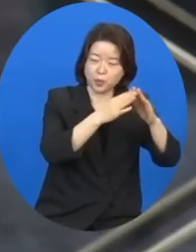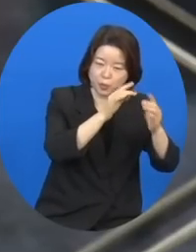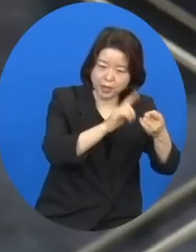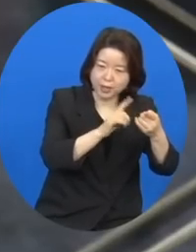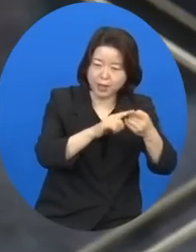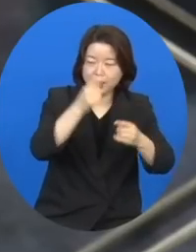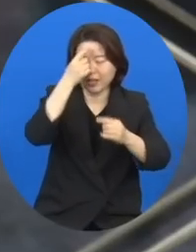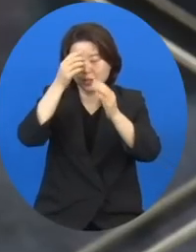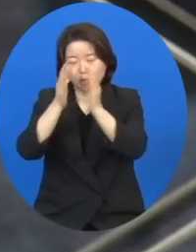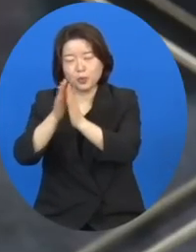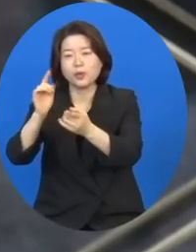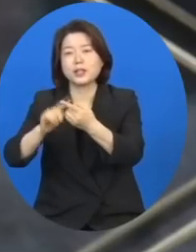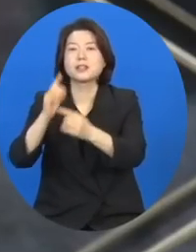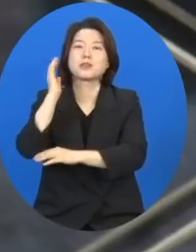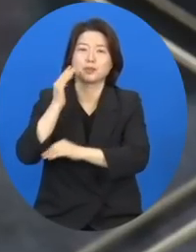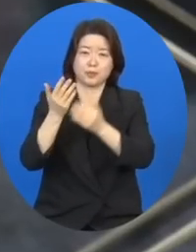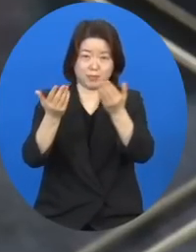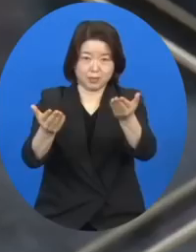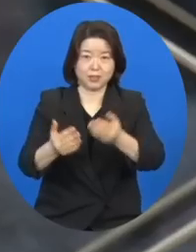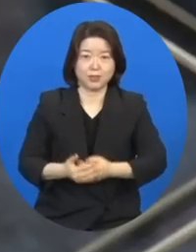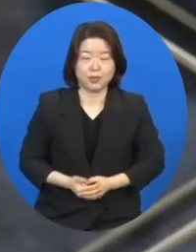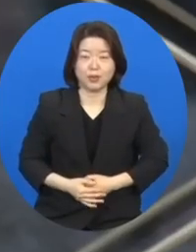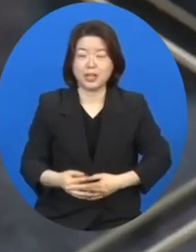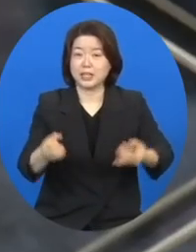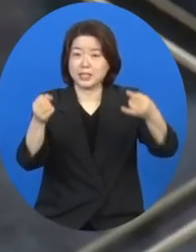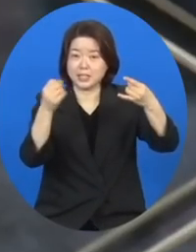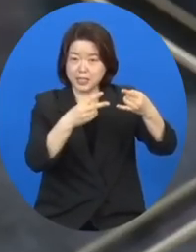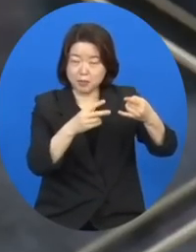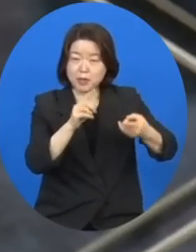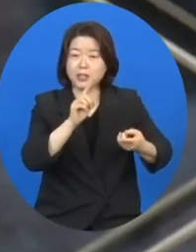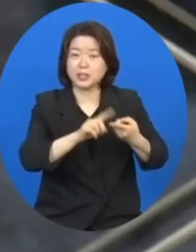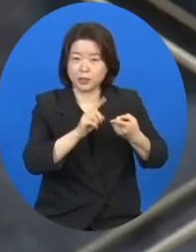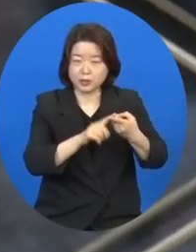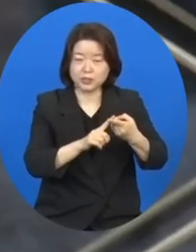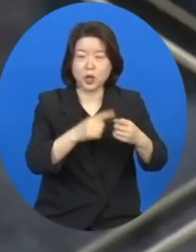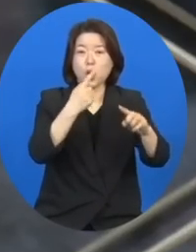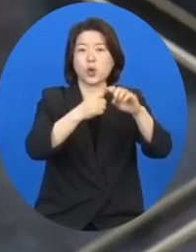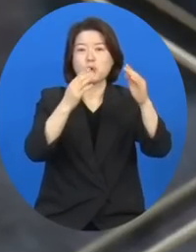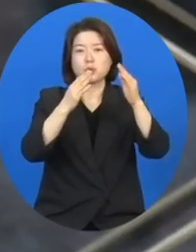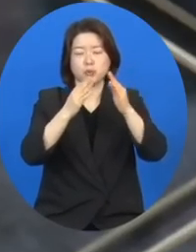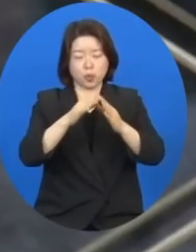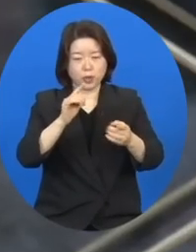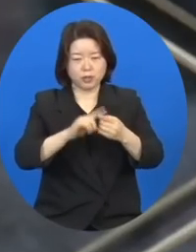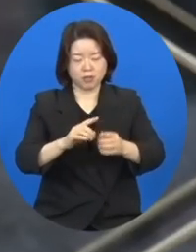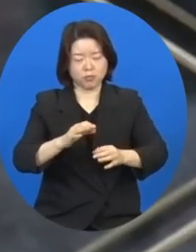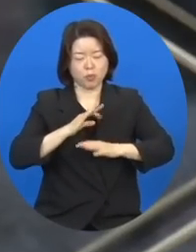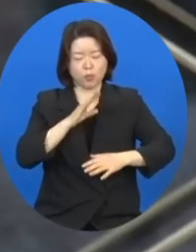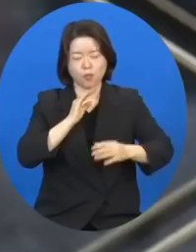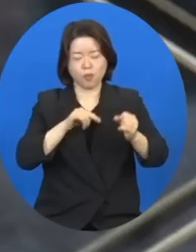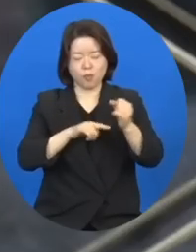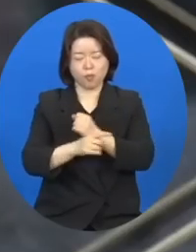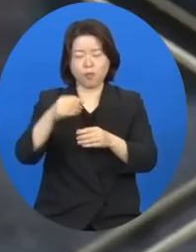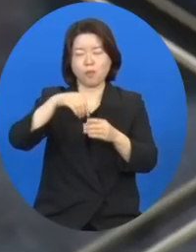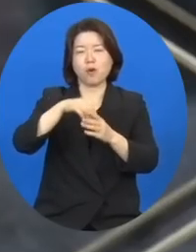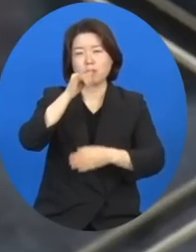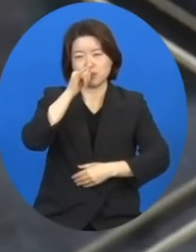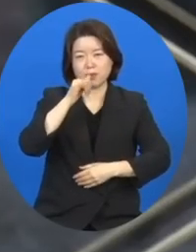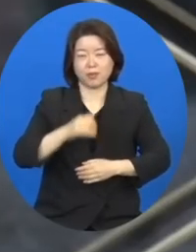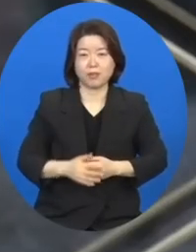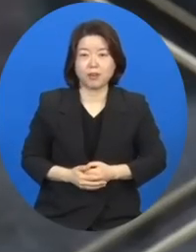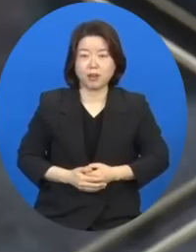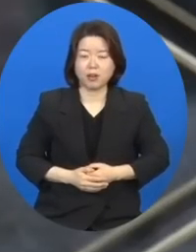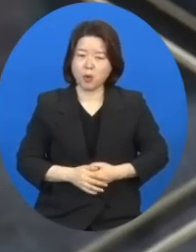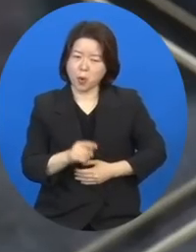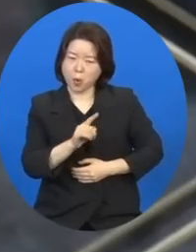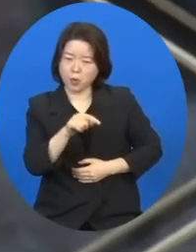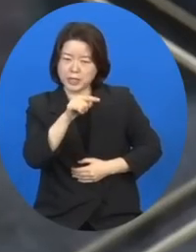텐데 이 에베소서 말씀은요 교회에 대한 놀라운 진리가 담겨 있는 말씀이에요. 어느 곳에 이런